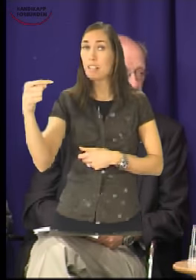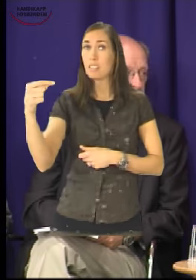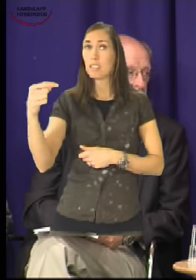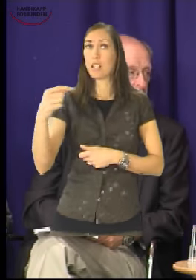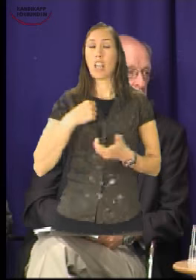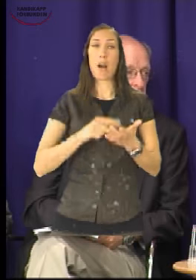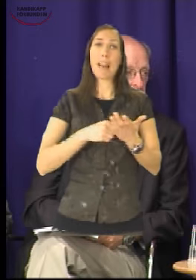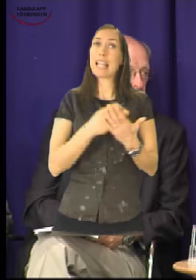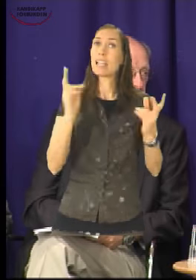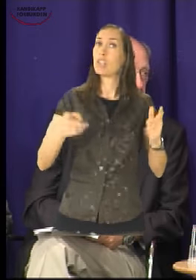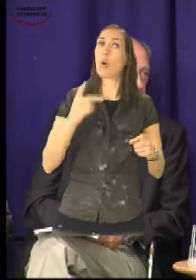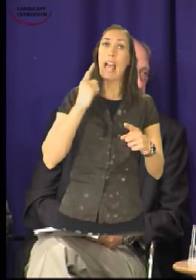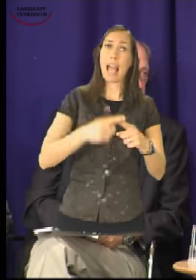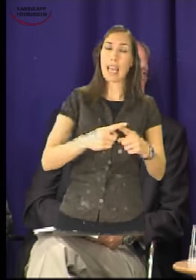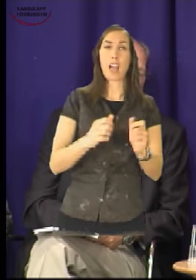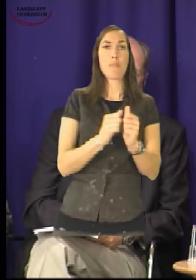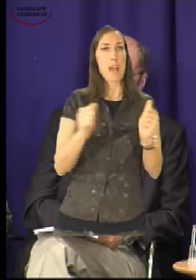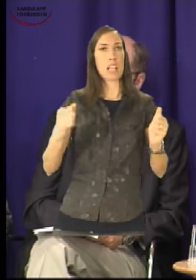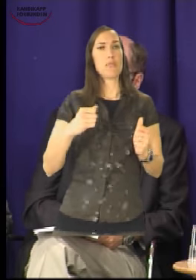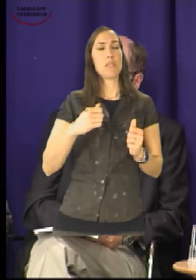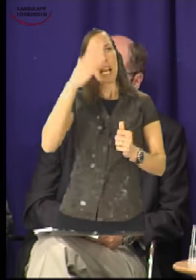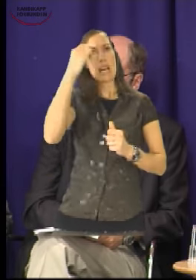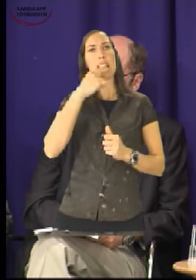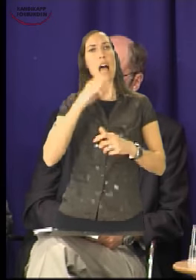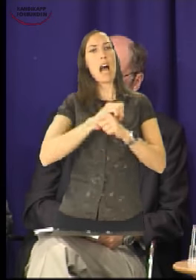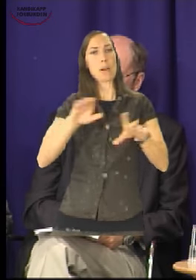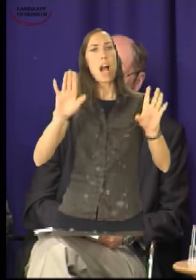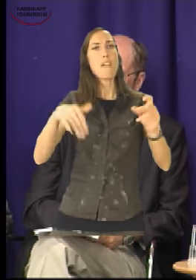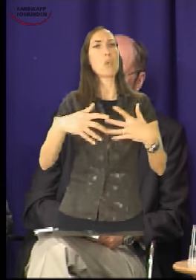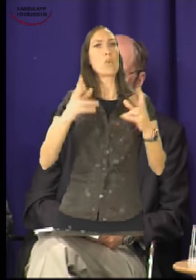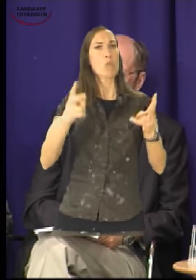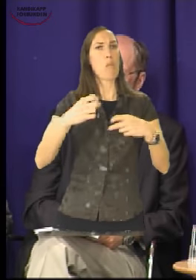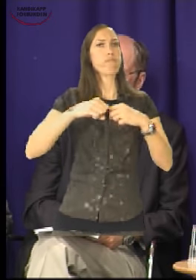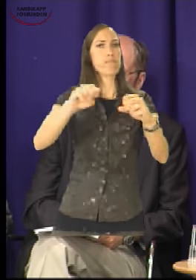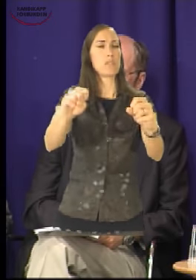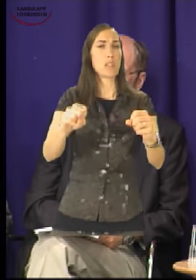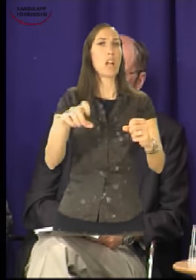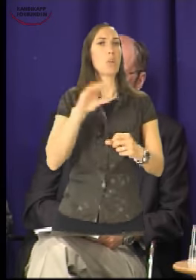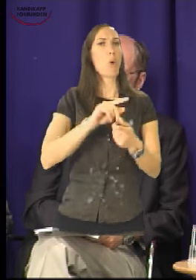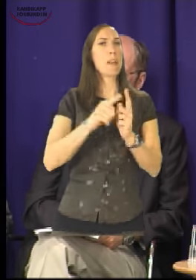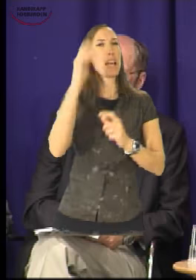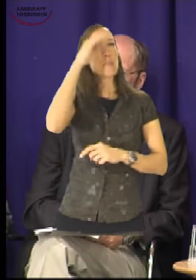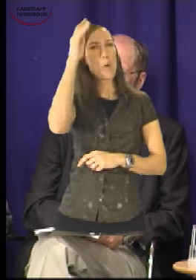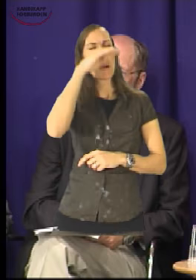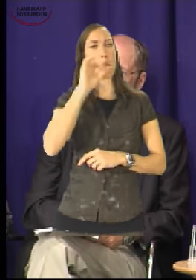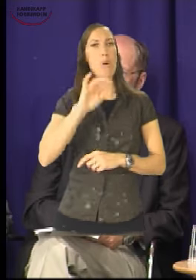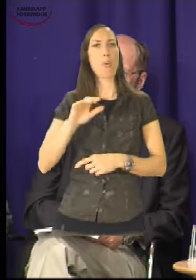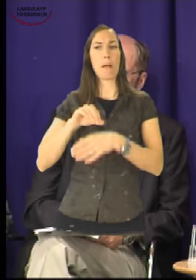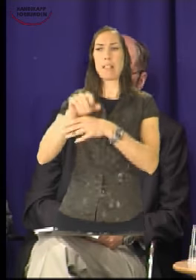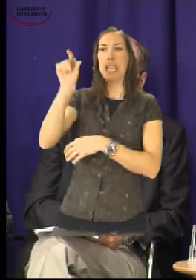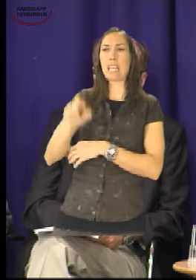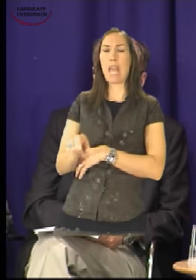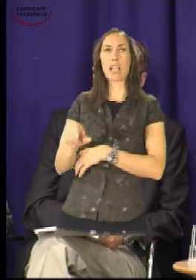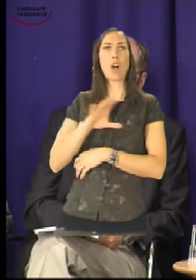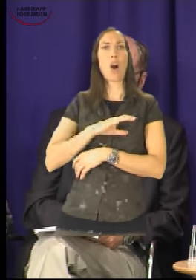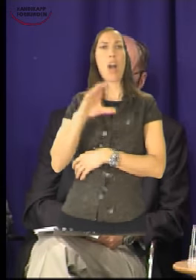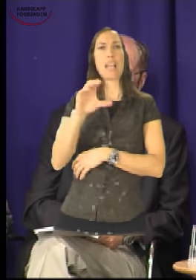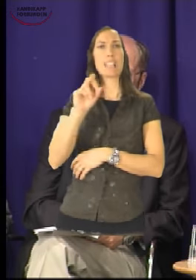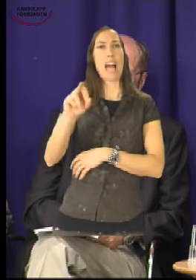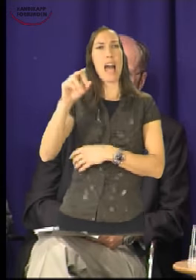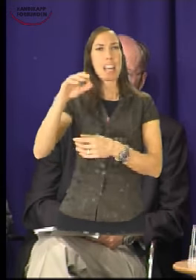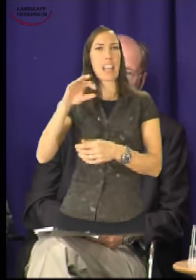alldeles enkelt, men i huvudsak menar jag att det är gjort. Och det är det som lite grann är problemet när man får en patient med till exempel särläkemedel